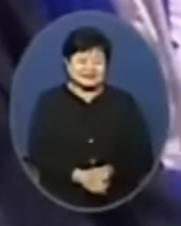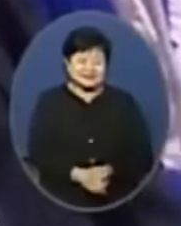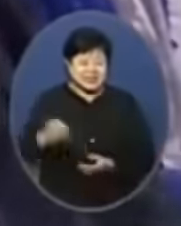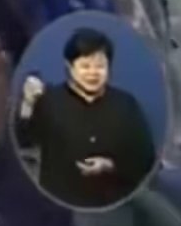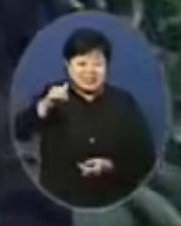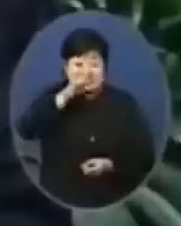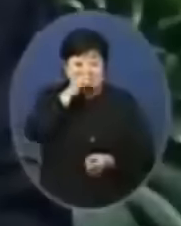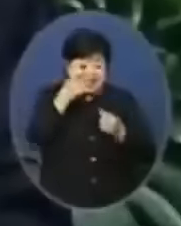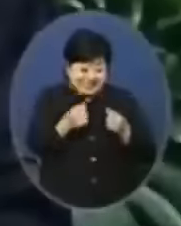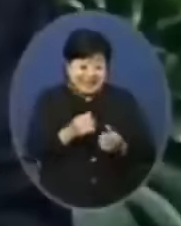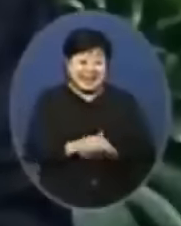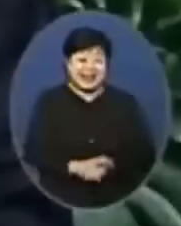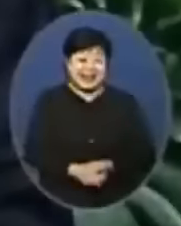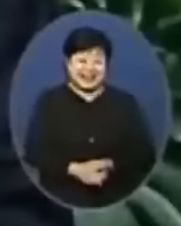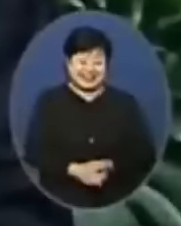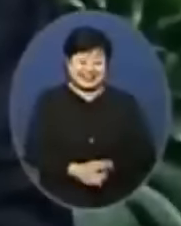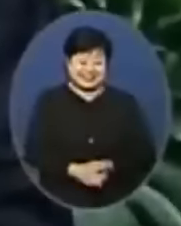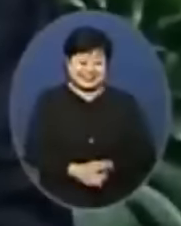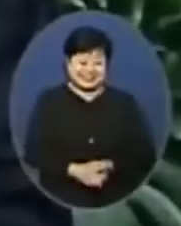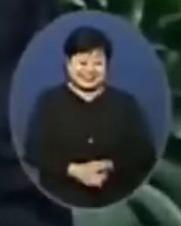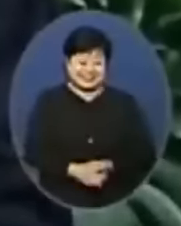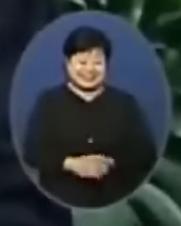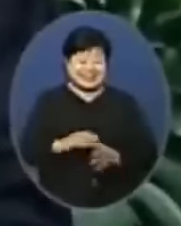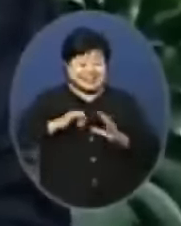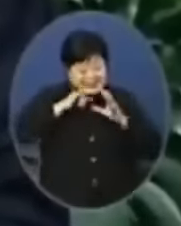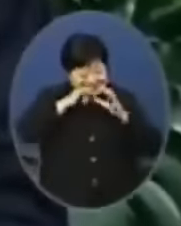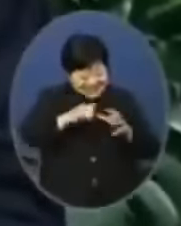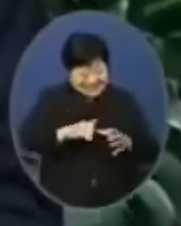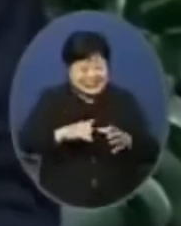빛이 있어야 사는 것입니다. 그런데 세상에